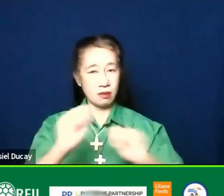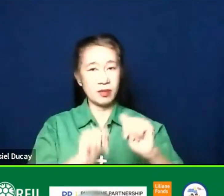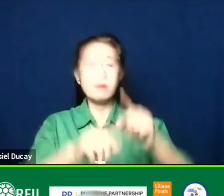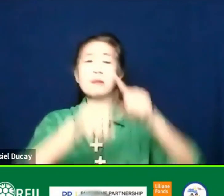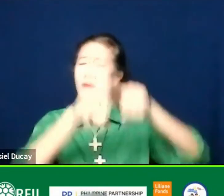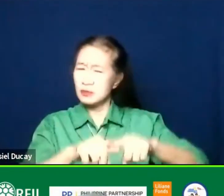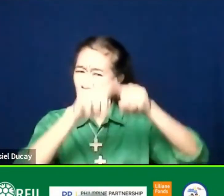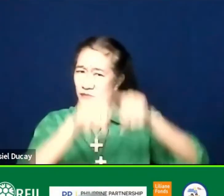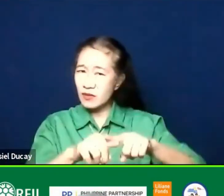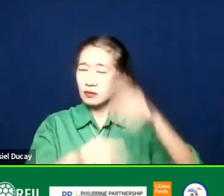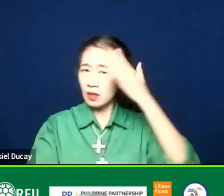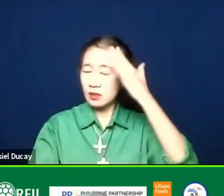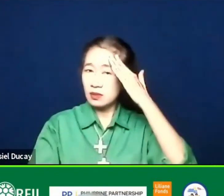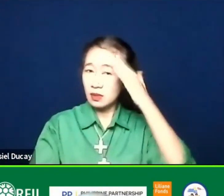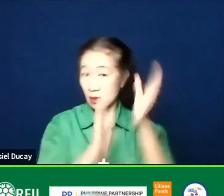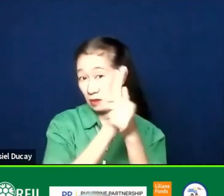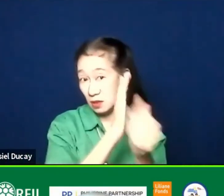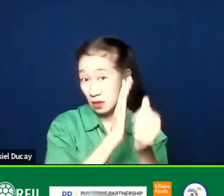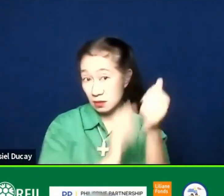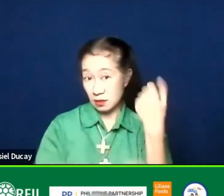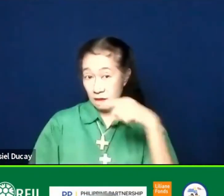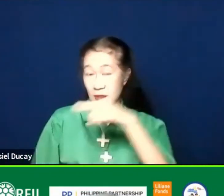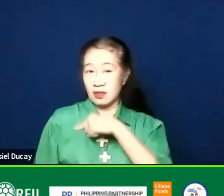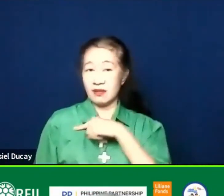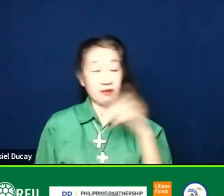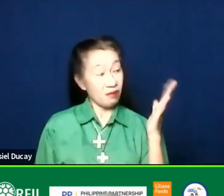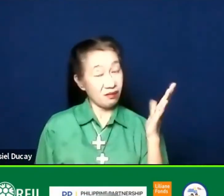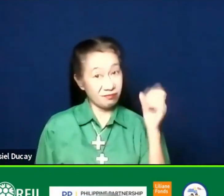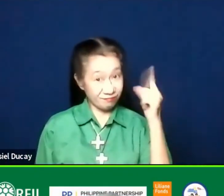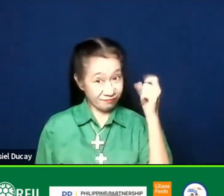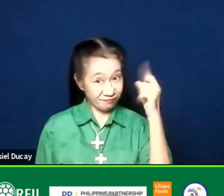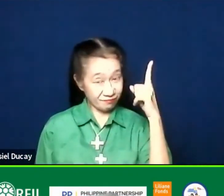to our knowledge and skills. Yun po.